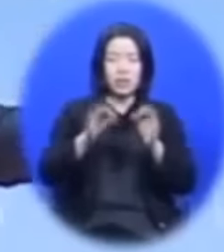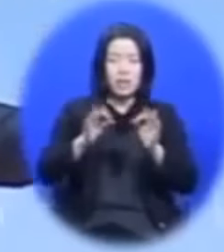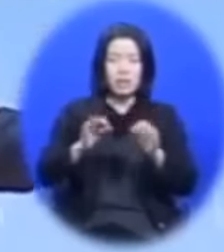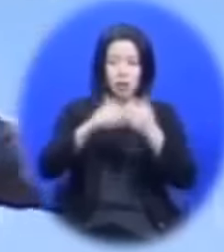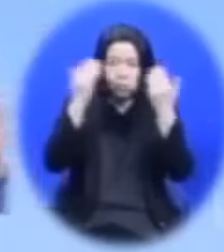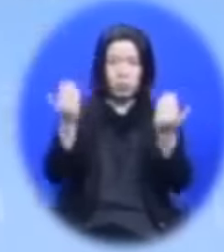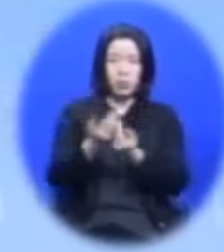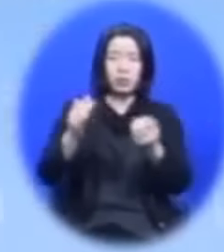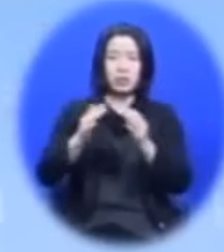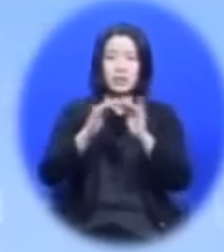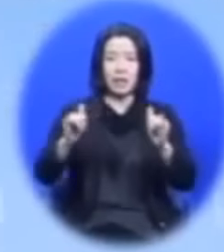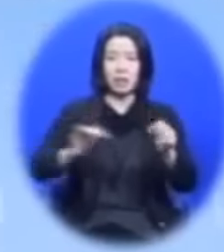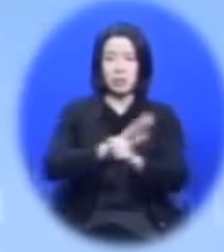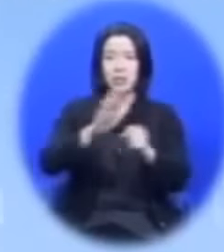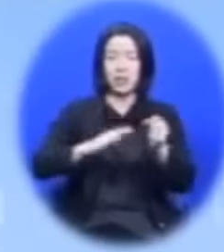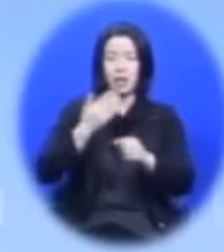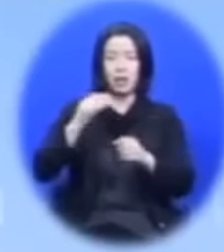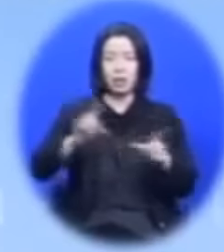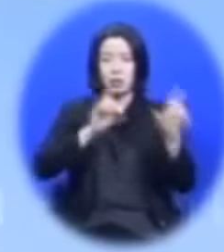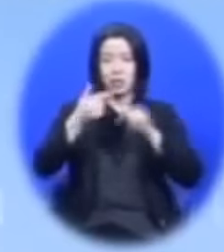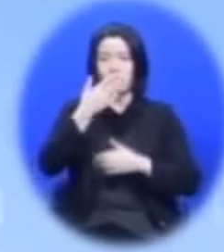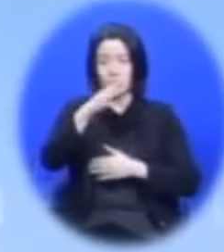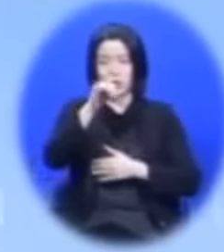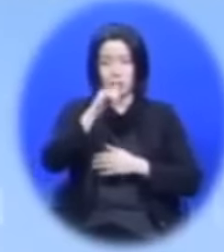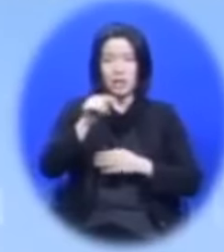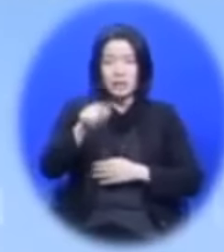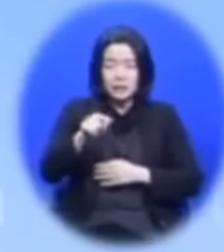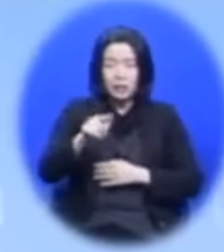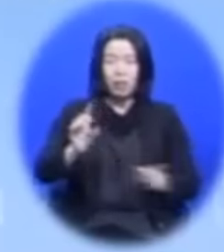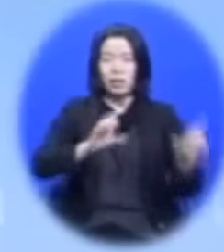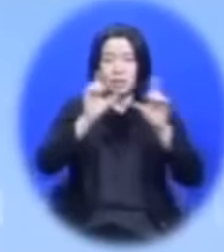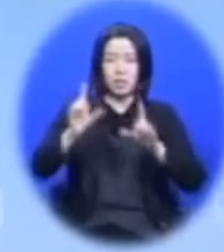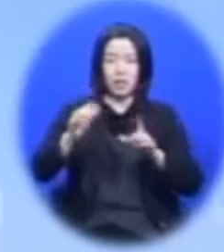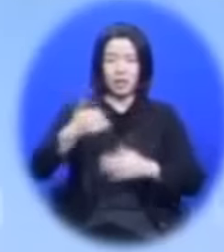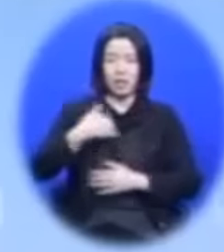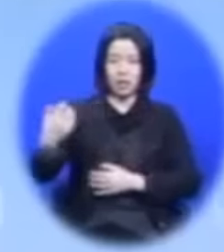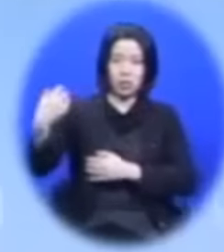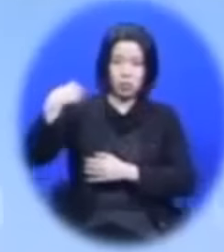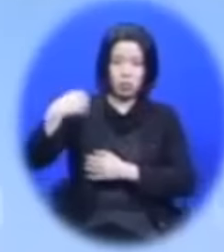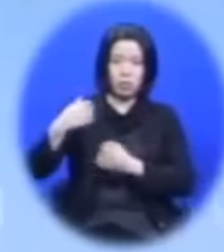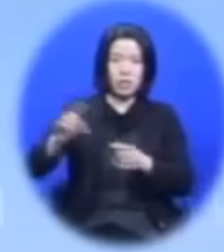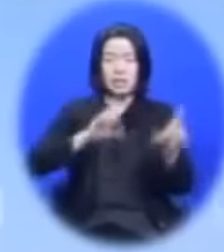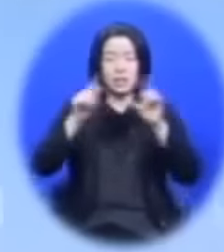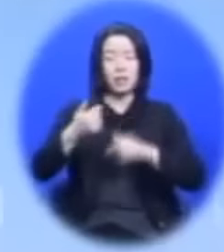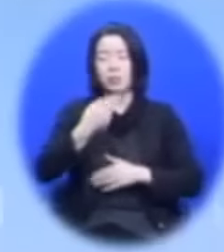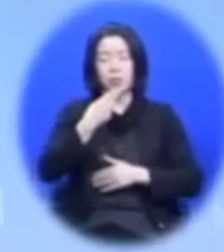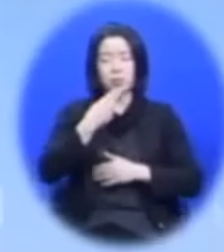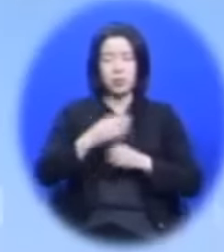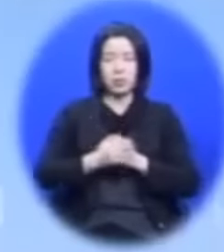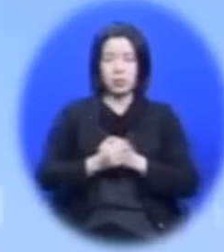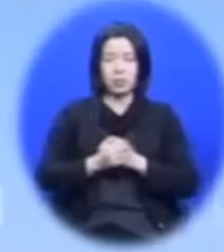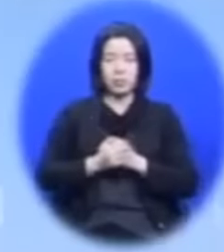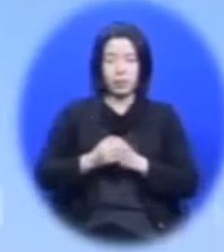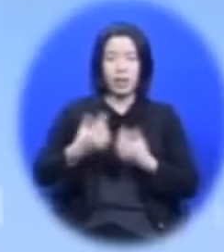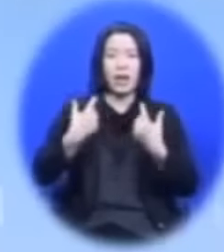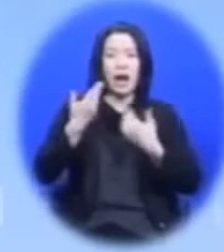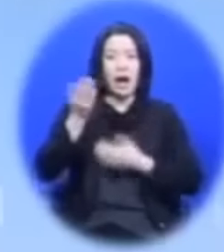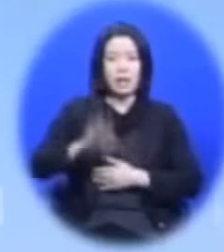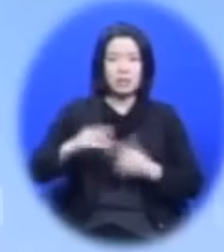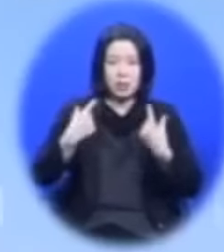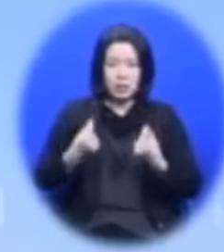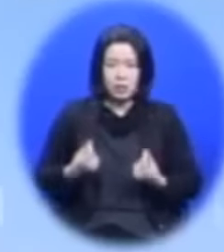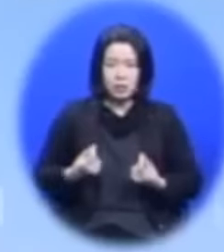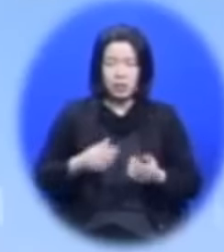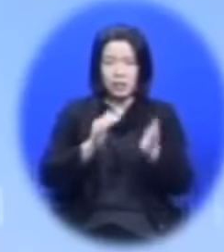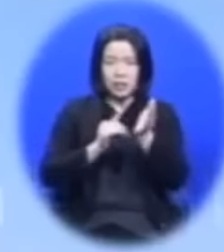모든 사람을 사랑하고 살 겁니다. 그것밖에 내게 주어진 삶이 없어요. 그런데 여전히